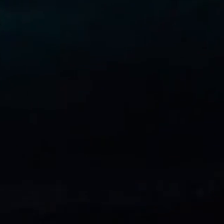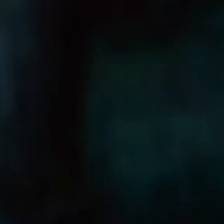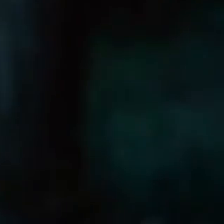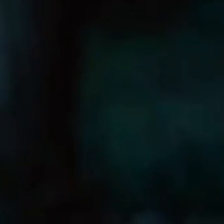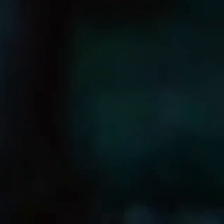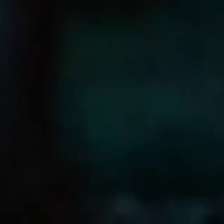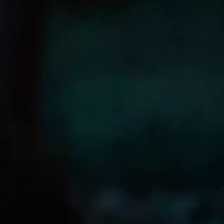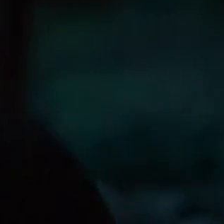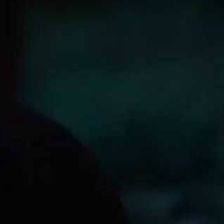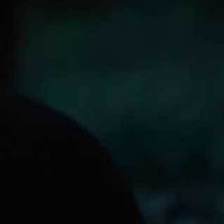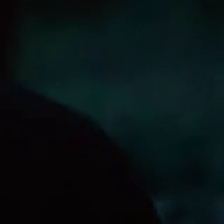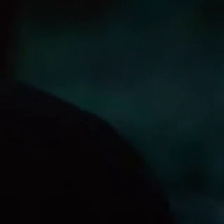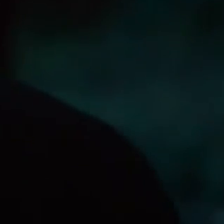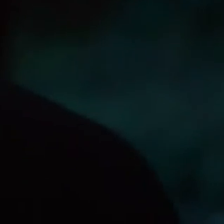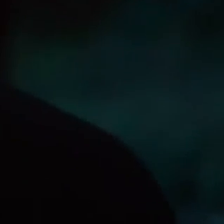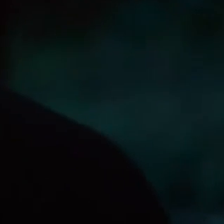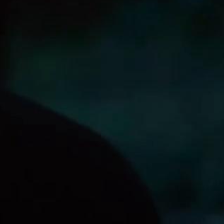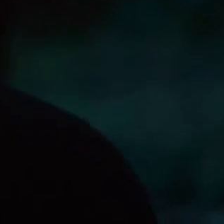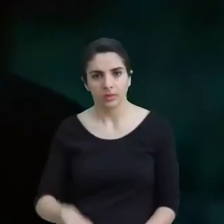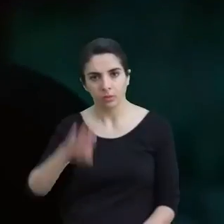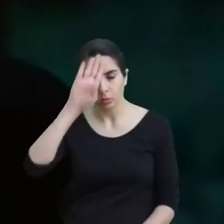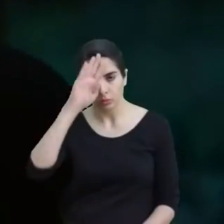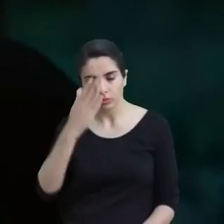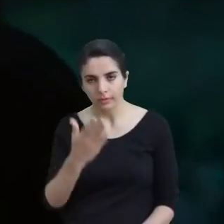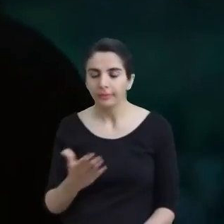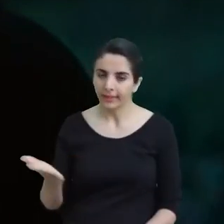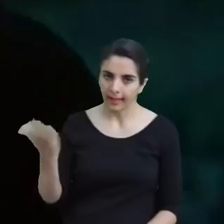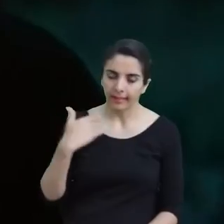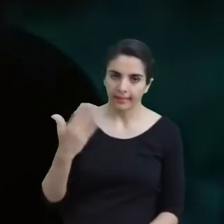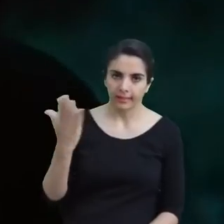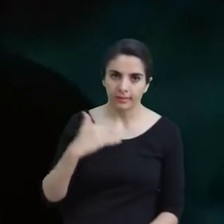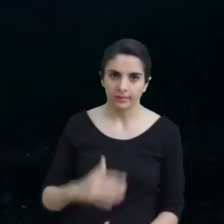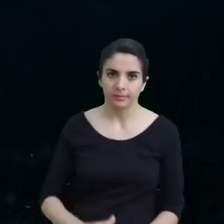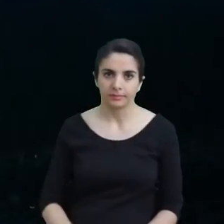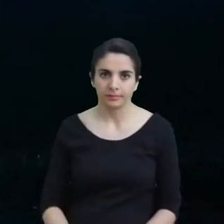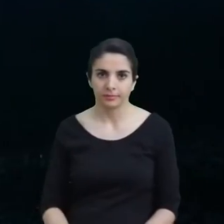İleride bir at arabası daha var. Kapısı açıldı. Sultanım. Gel kadı efendi.